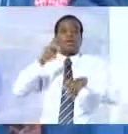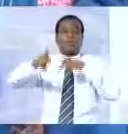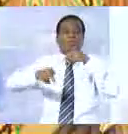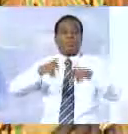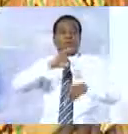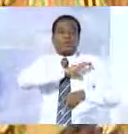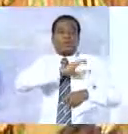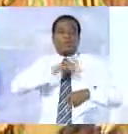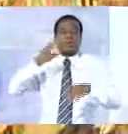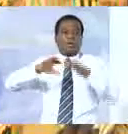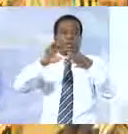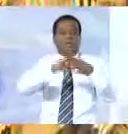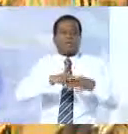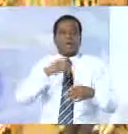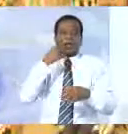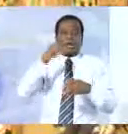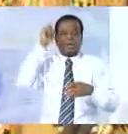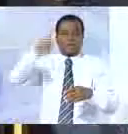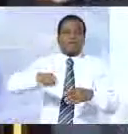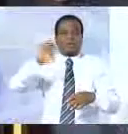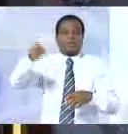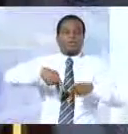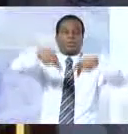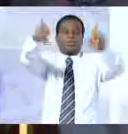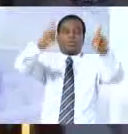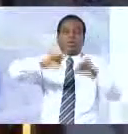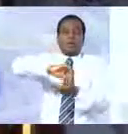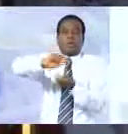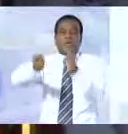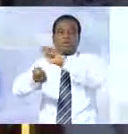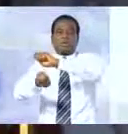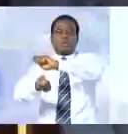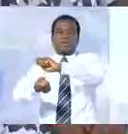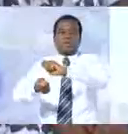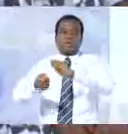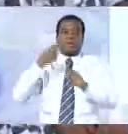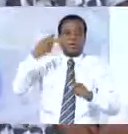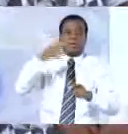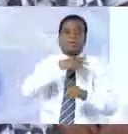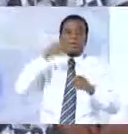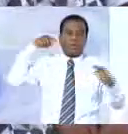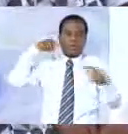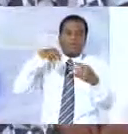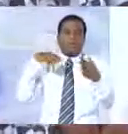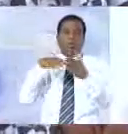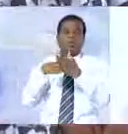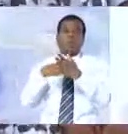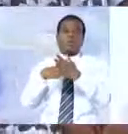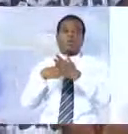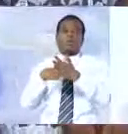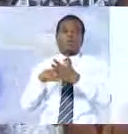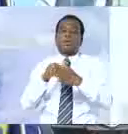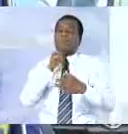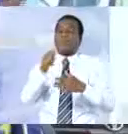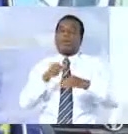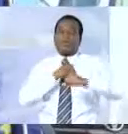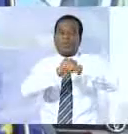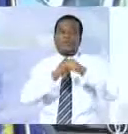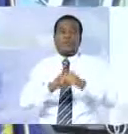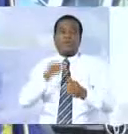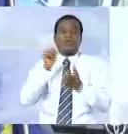population est une nécessité. Elle permettra d'améliorer la perception de l'action de la police qui pourra lutter efficacement contre l'insécurité.